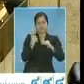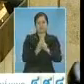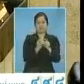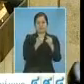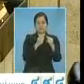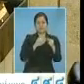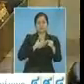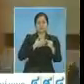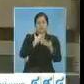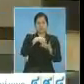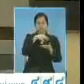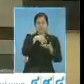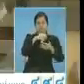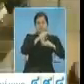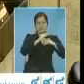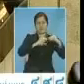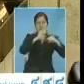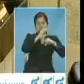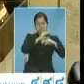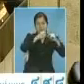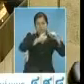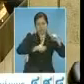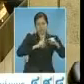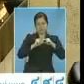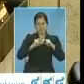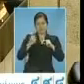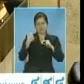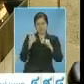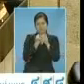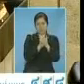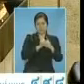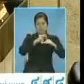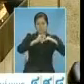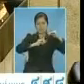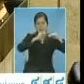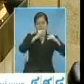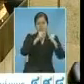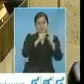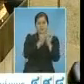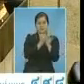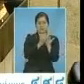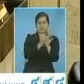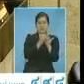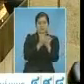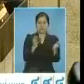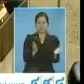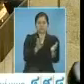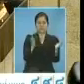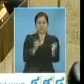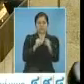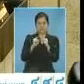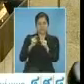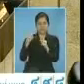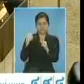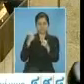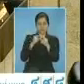ราบเรียนท่านสมาชิกที่เคารพว่าโครงการเหล่านี้ล้วนเป็นโครงการที่สร้างรายได้อย่างครบวงจรก็จะทำให้ GDP เพิ่มขึ้น